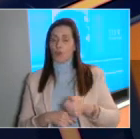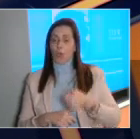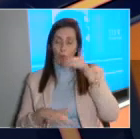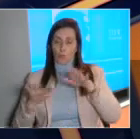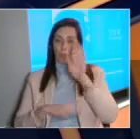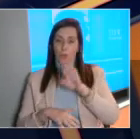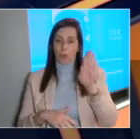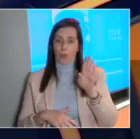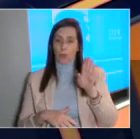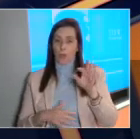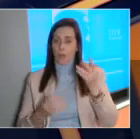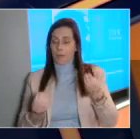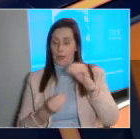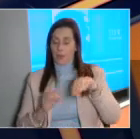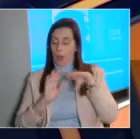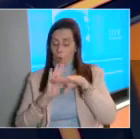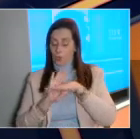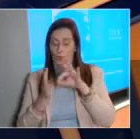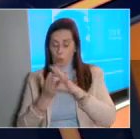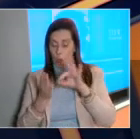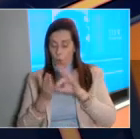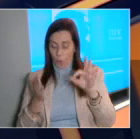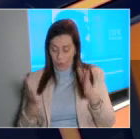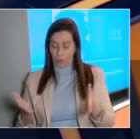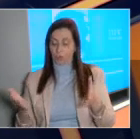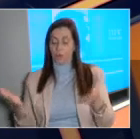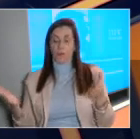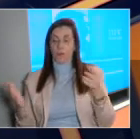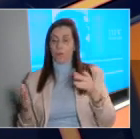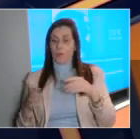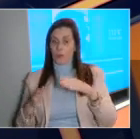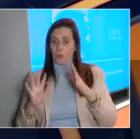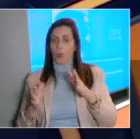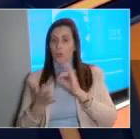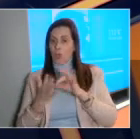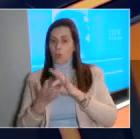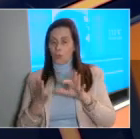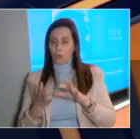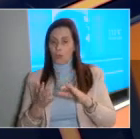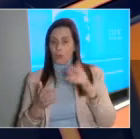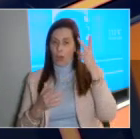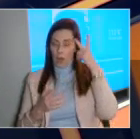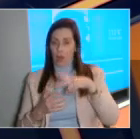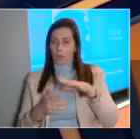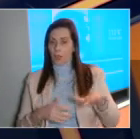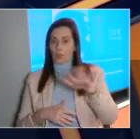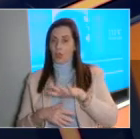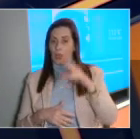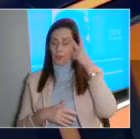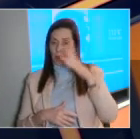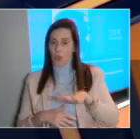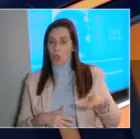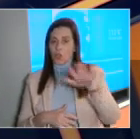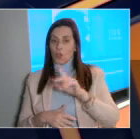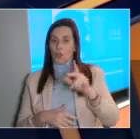בנימין נתניהו, מעבר לחוקים שכתובים בספר המשפטים, בצורה ממלכתית, להבין את השטח, לקרוא את